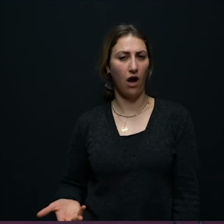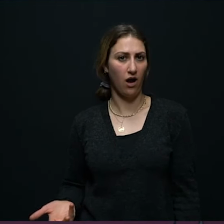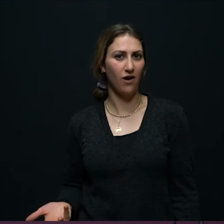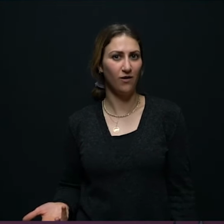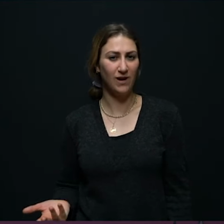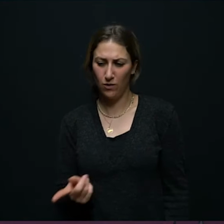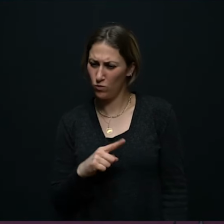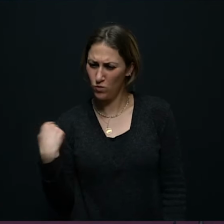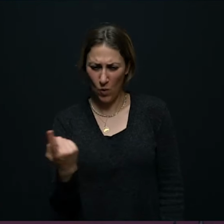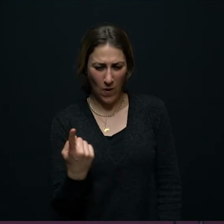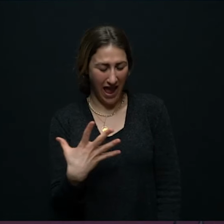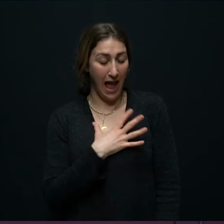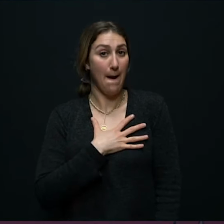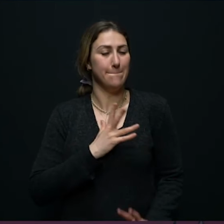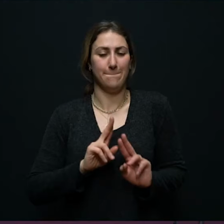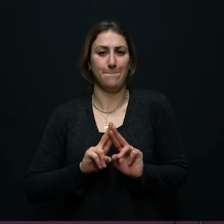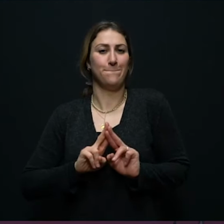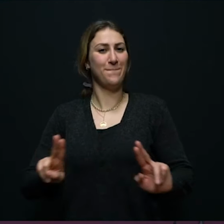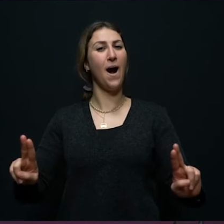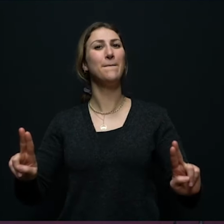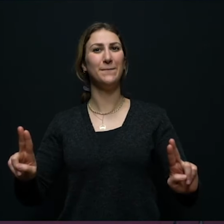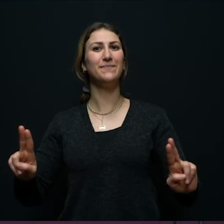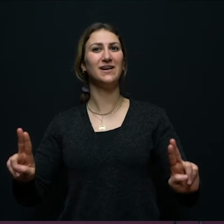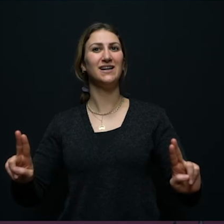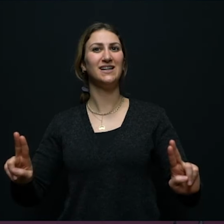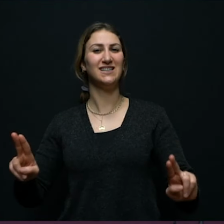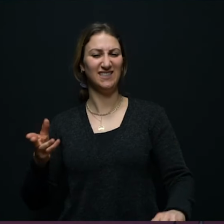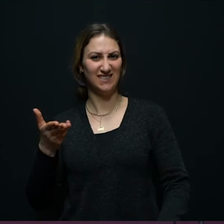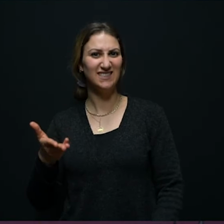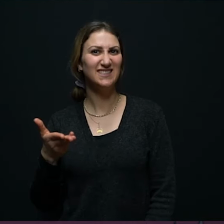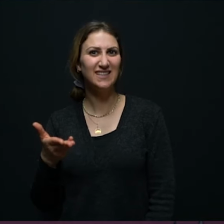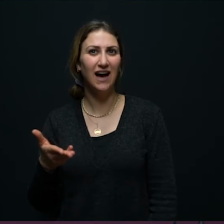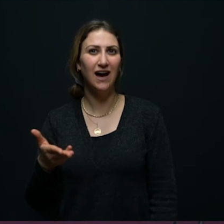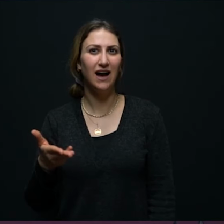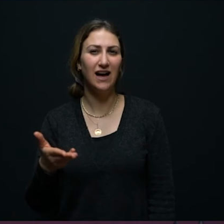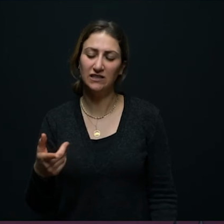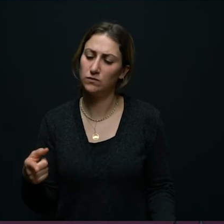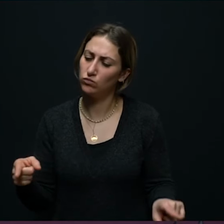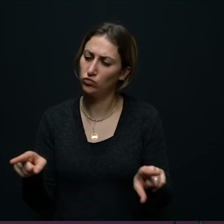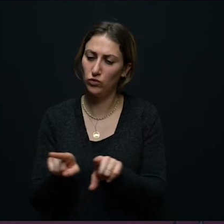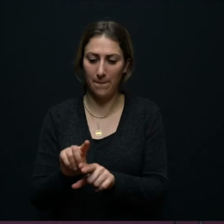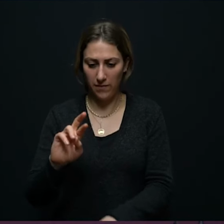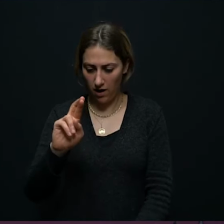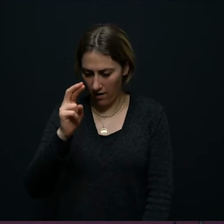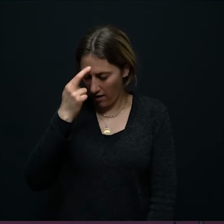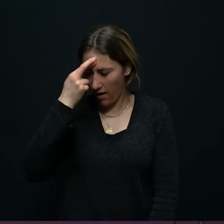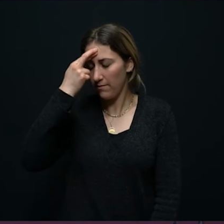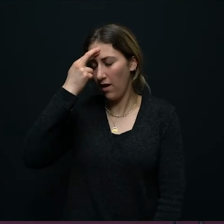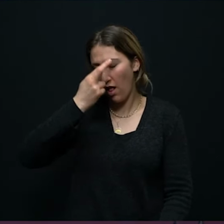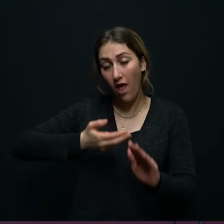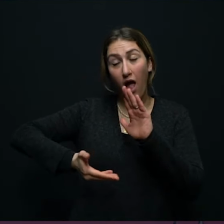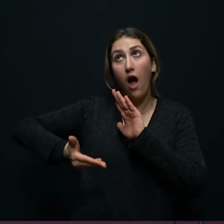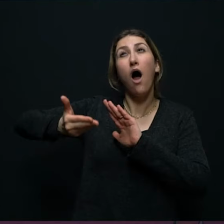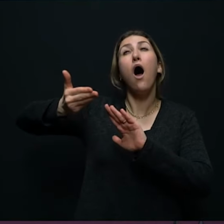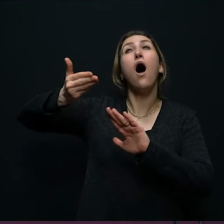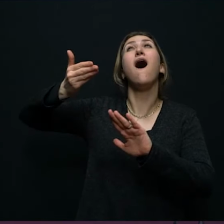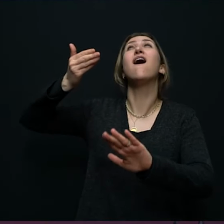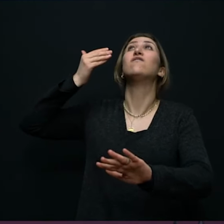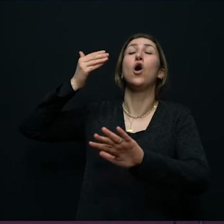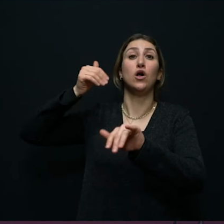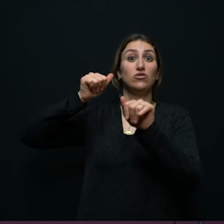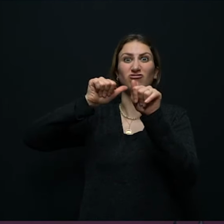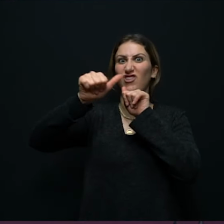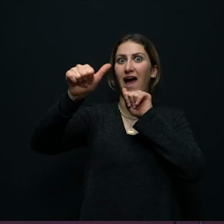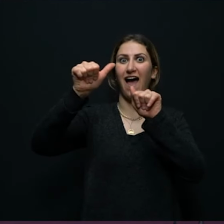c'est une réminiscence de ce temps nous étions dans le jardin il y en eut quelque part enfouis au